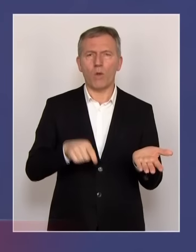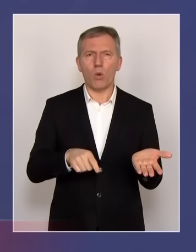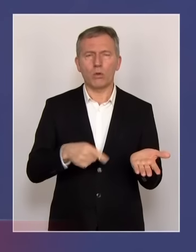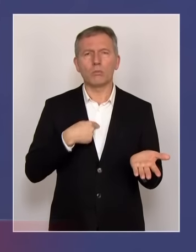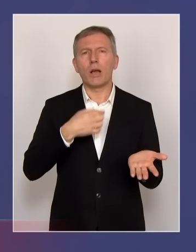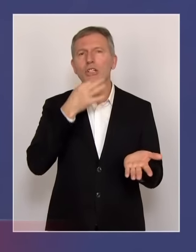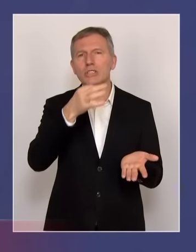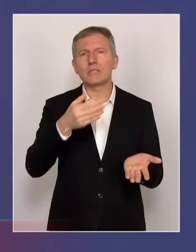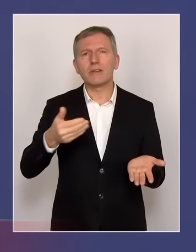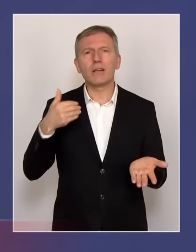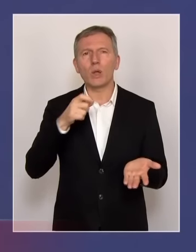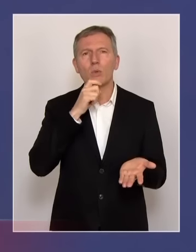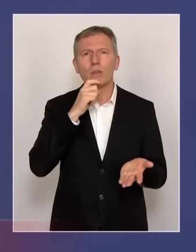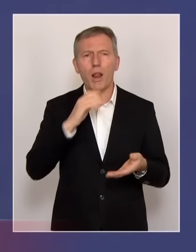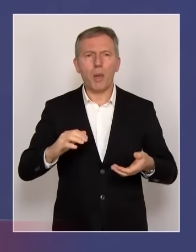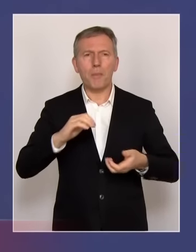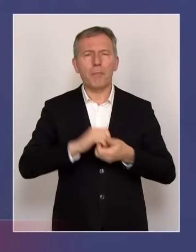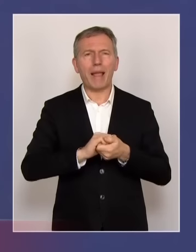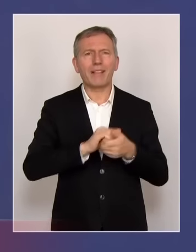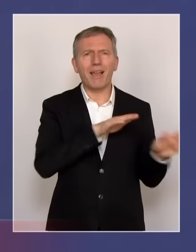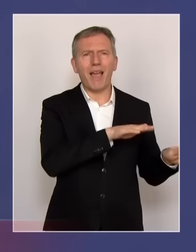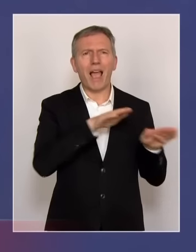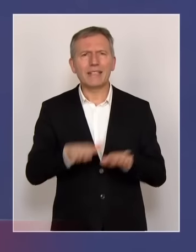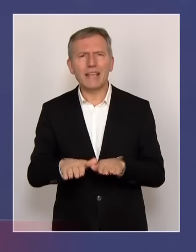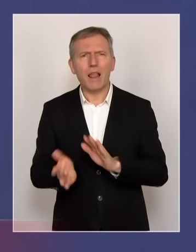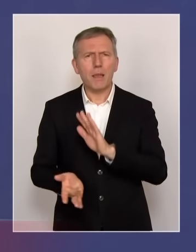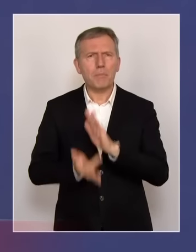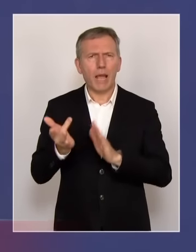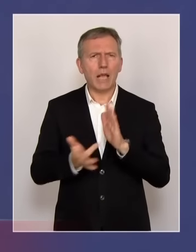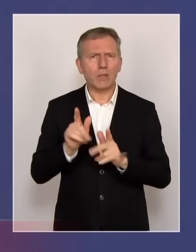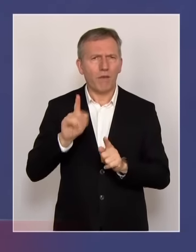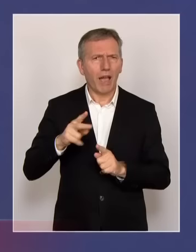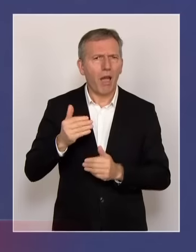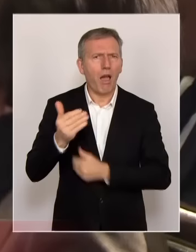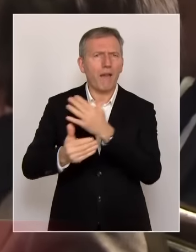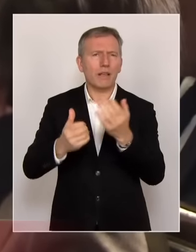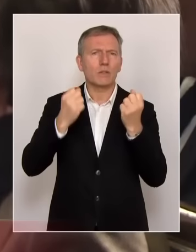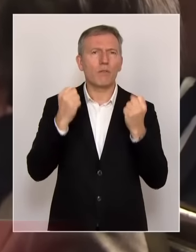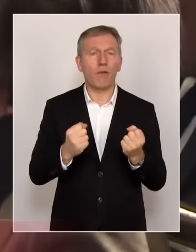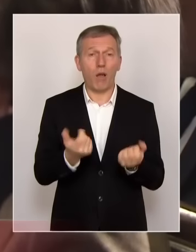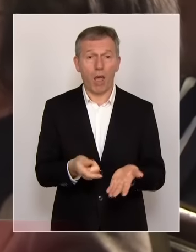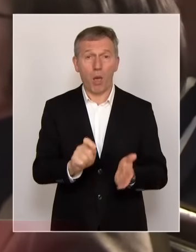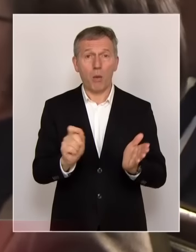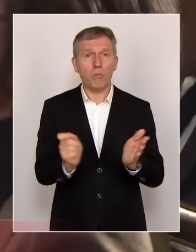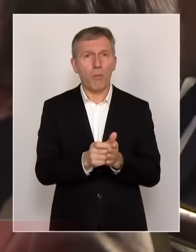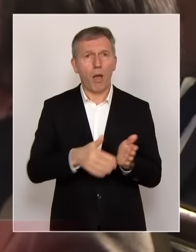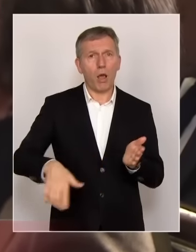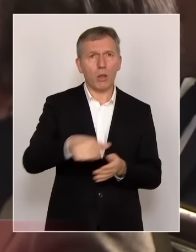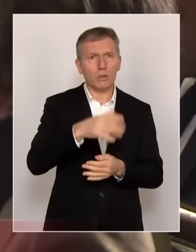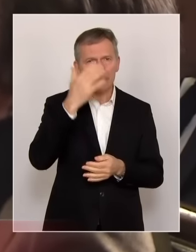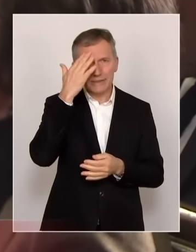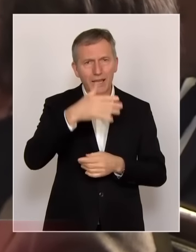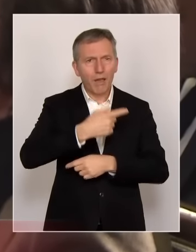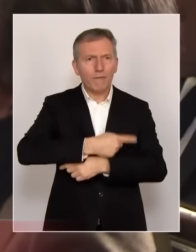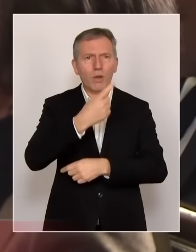Je le disais en parlant de l'adoption du pacte Asile-Immigration qui a été une avancée majeure. Mais je le redis, dans un moment où nous le savons tous, cette question